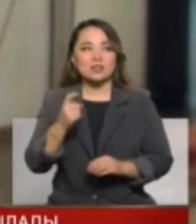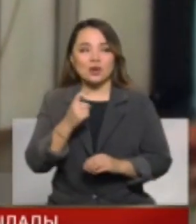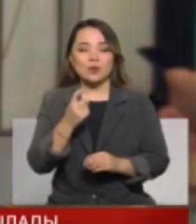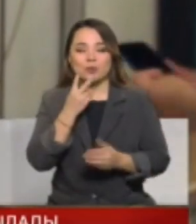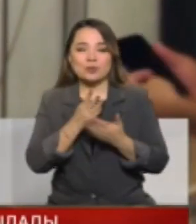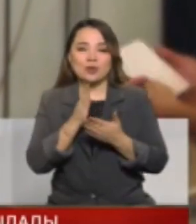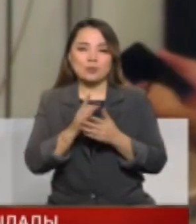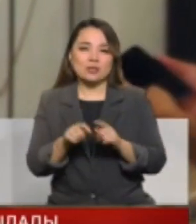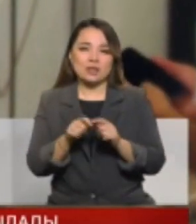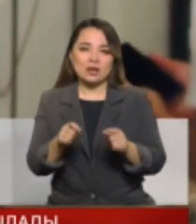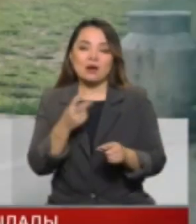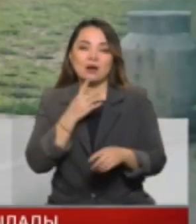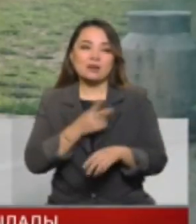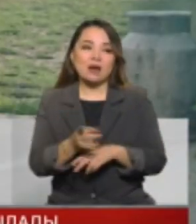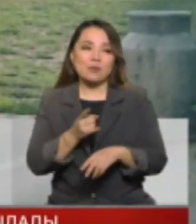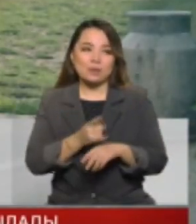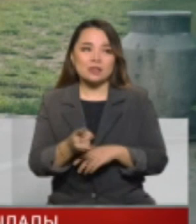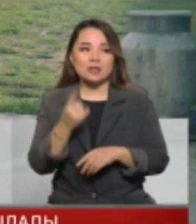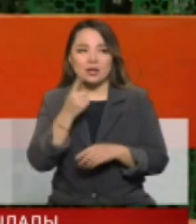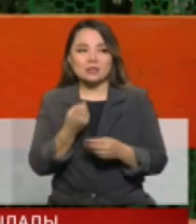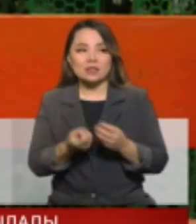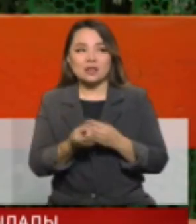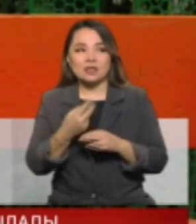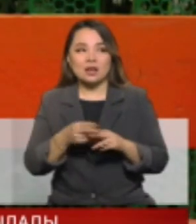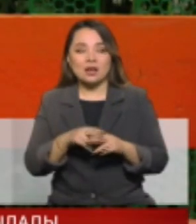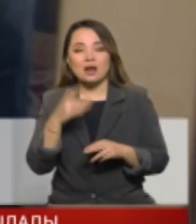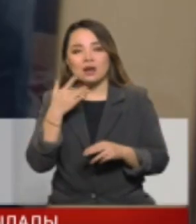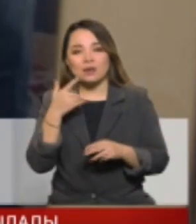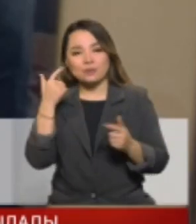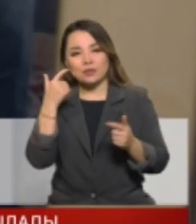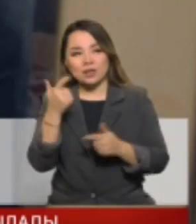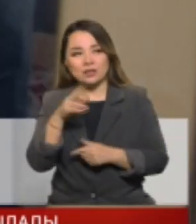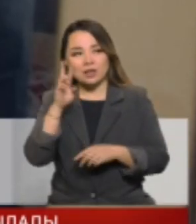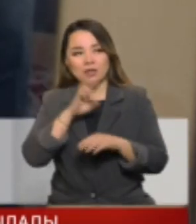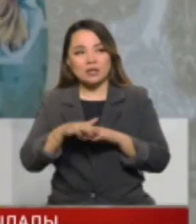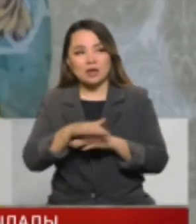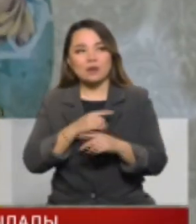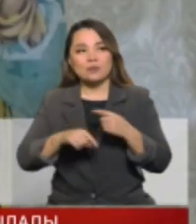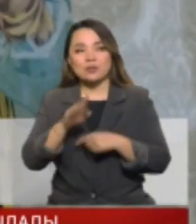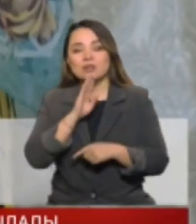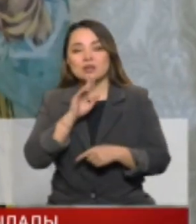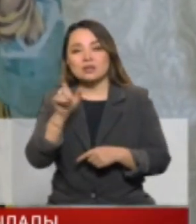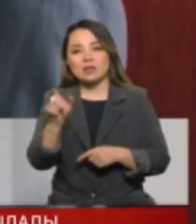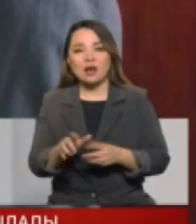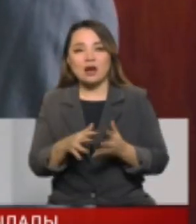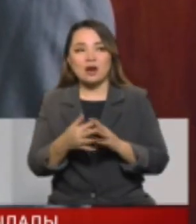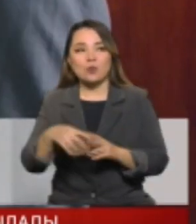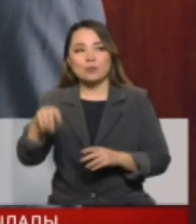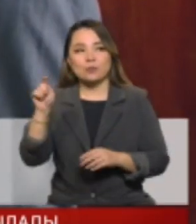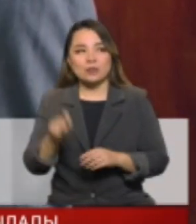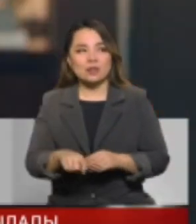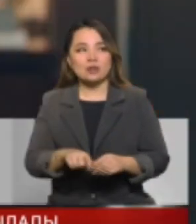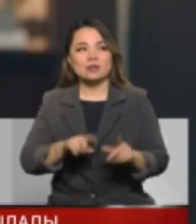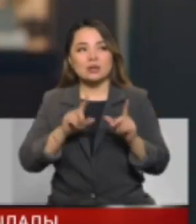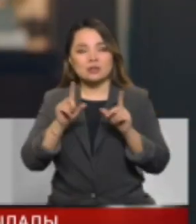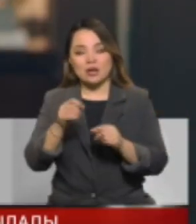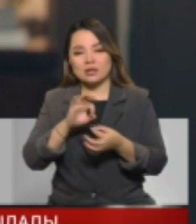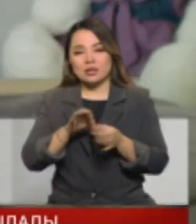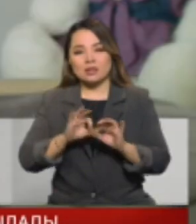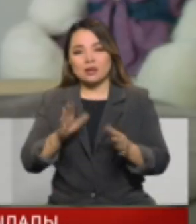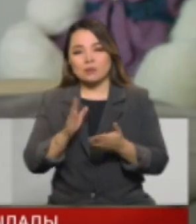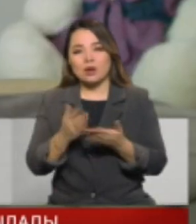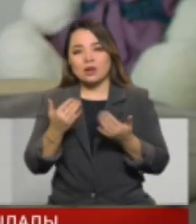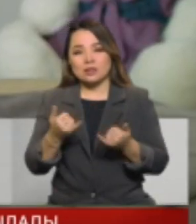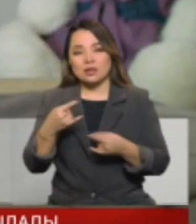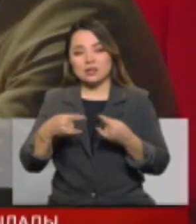шығады. Комедия жанрындағы туындыда ақшта білім алып, елге оралған бойжеткеннің ауылға сапары баяндалады. Дәл